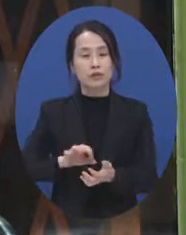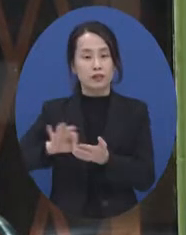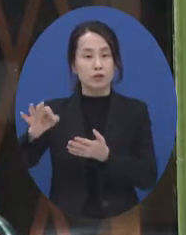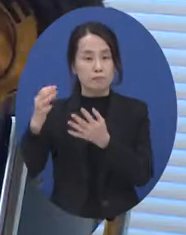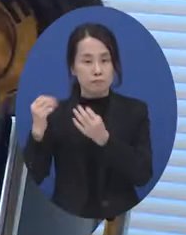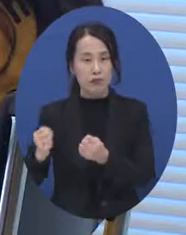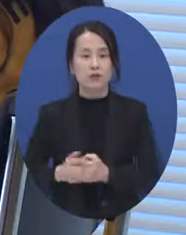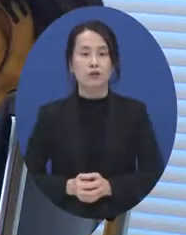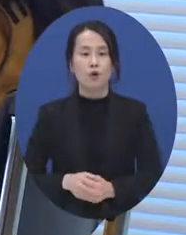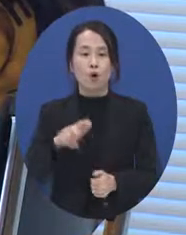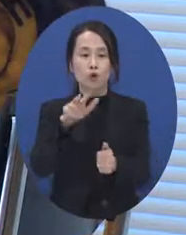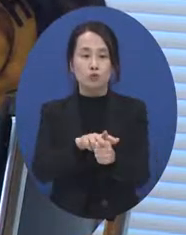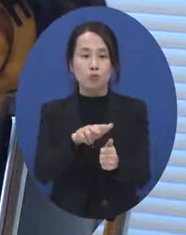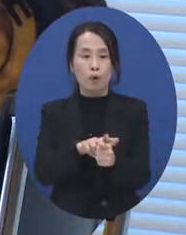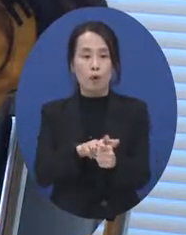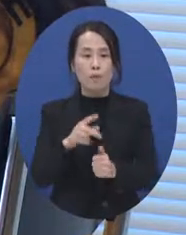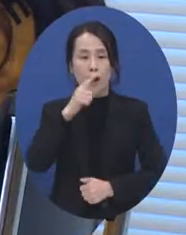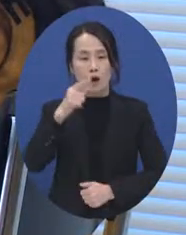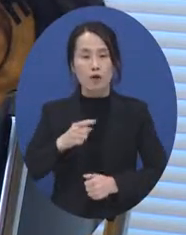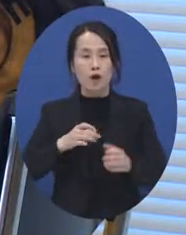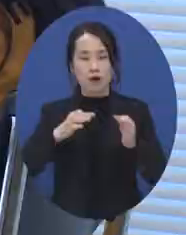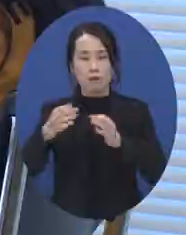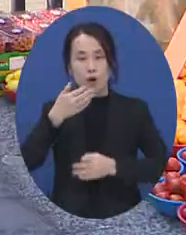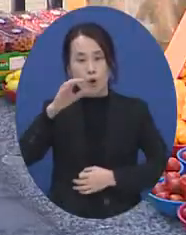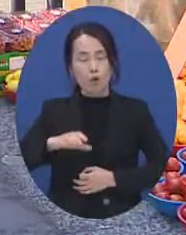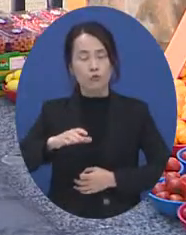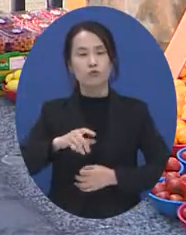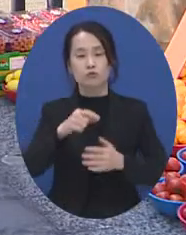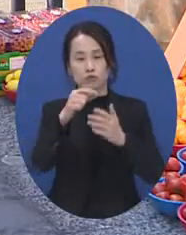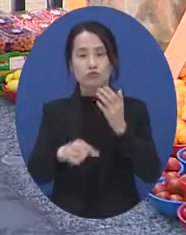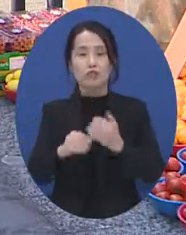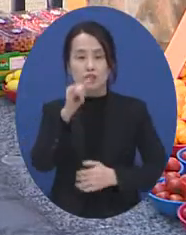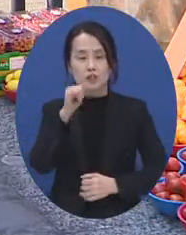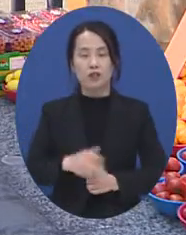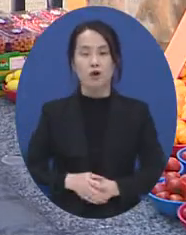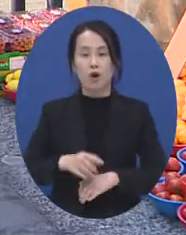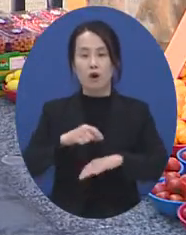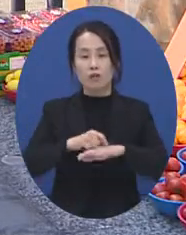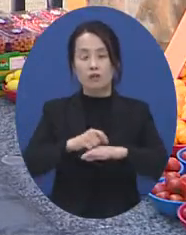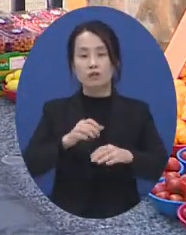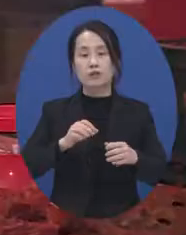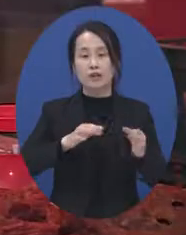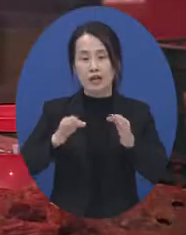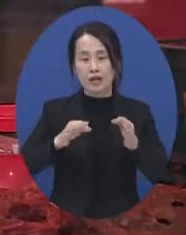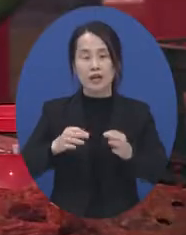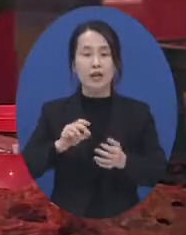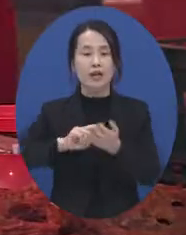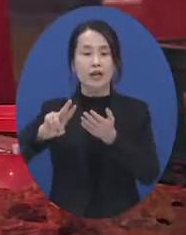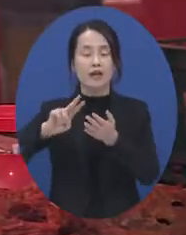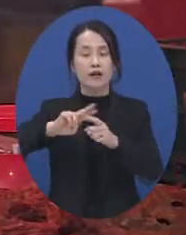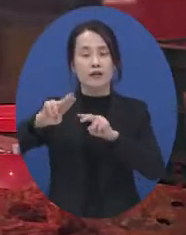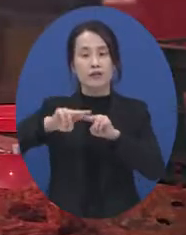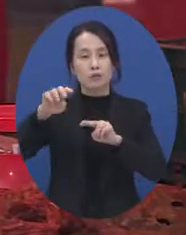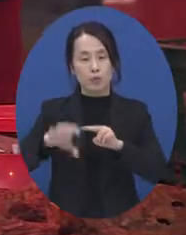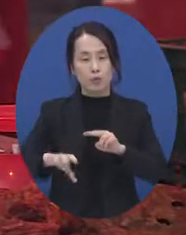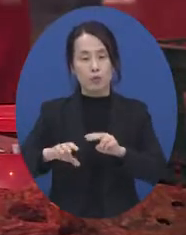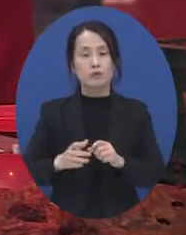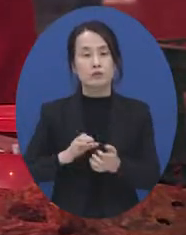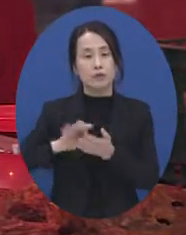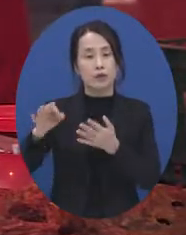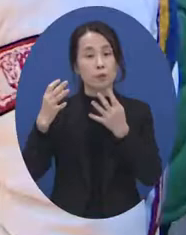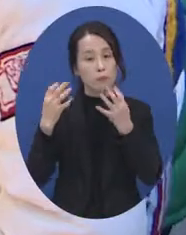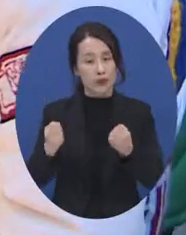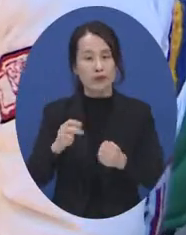많았고 슈퍼마켓과 서양 음식점 순이었습니다. 이 밖에 정육점이나 미용원 등 영세 소상공인 업종에서 대부분이